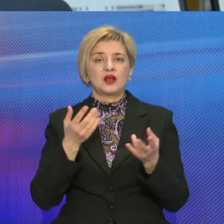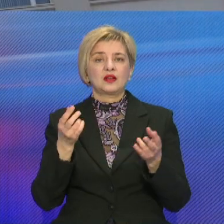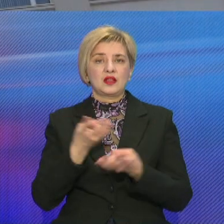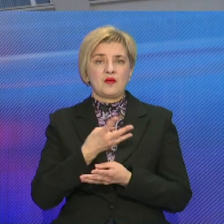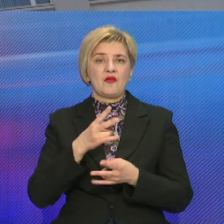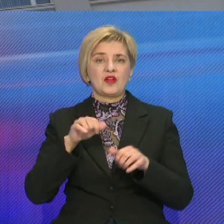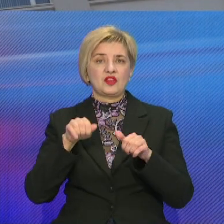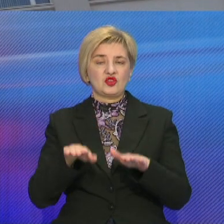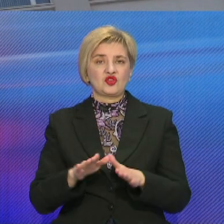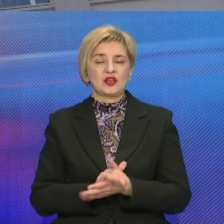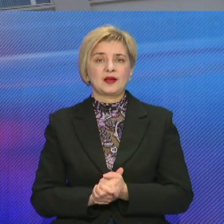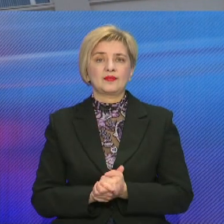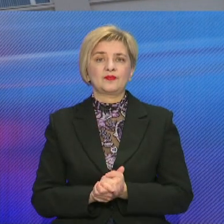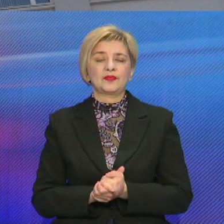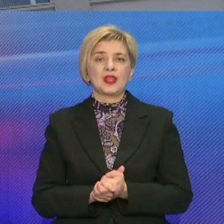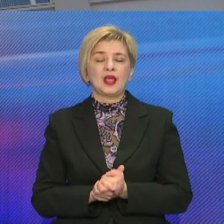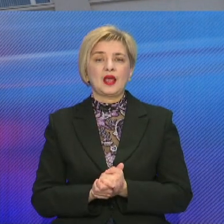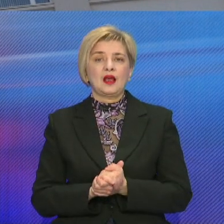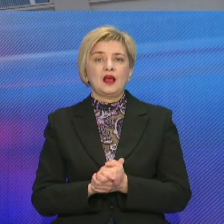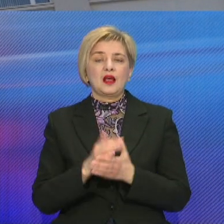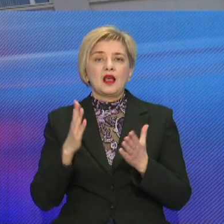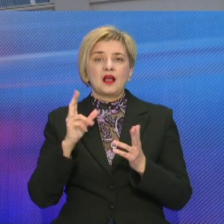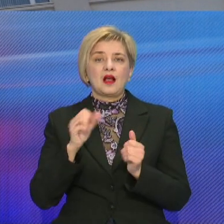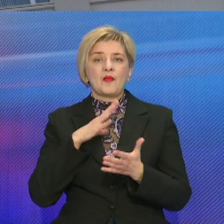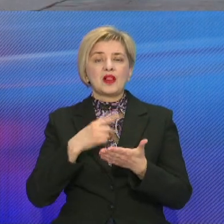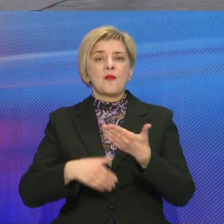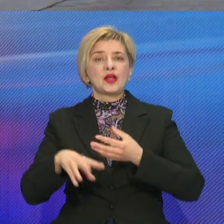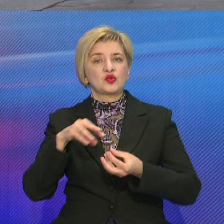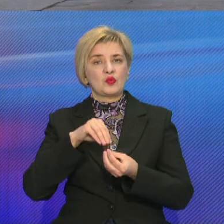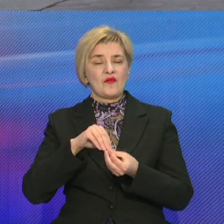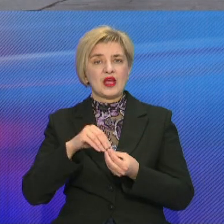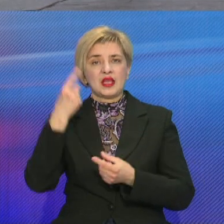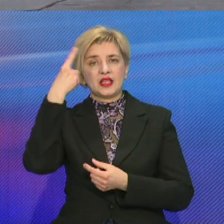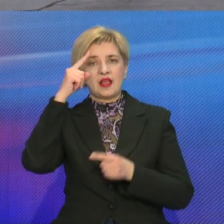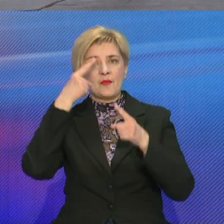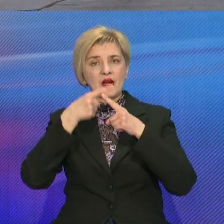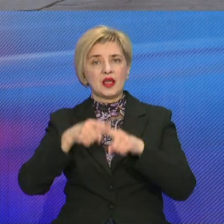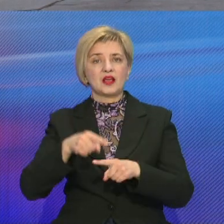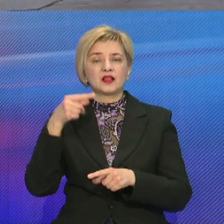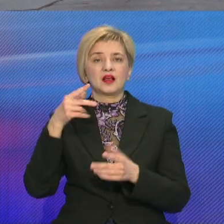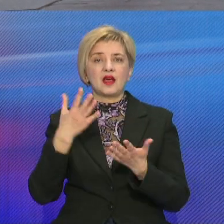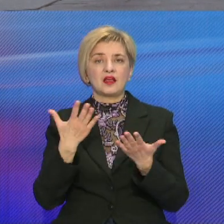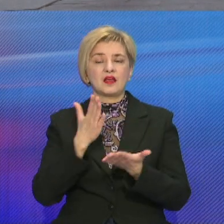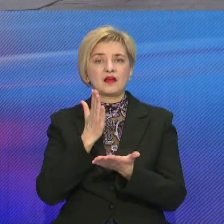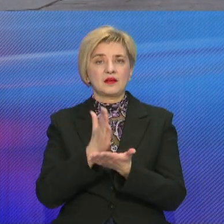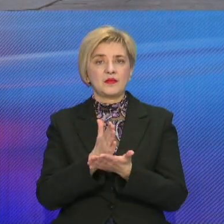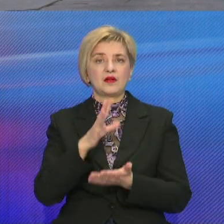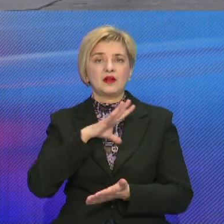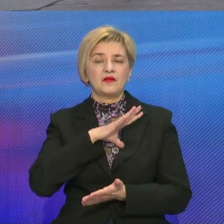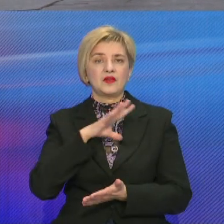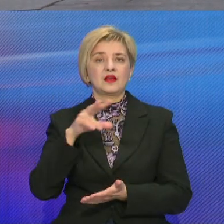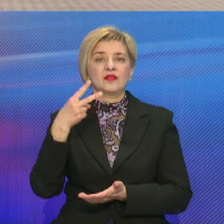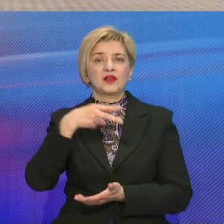решен. Як было подсумовано, ідеї і проекти, які знайшли адлюстрування у житті у 2022-м, адрознівали високий